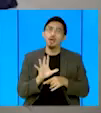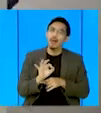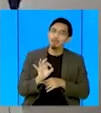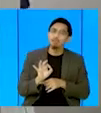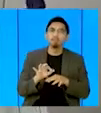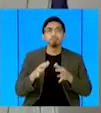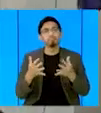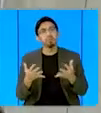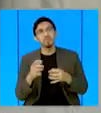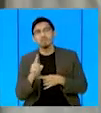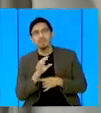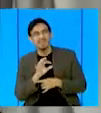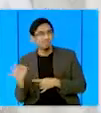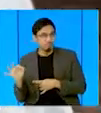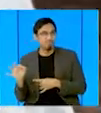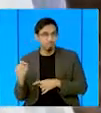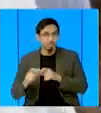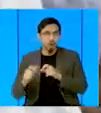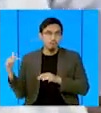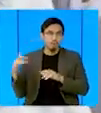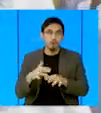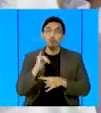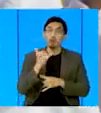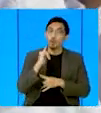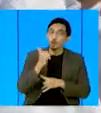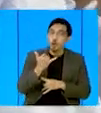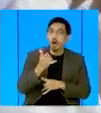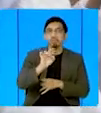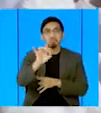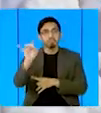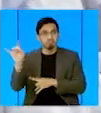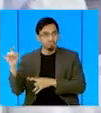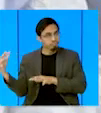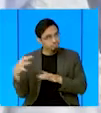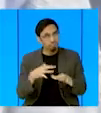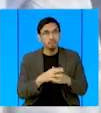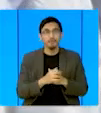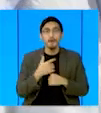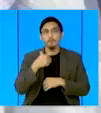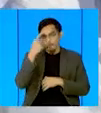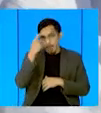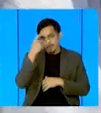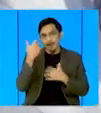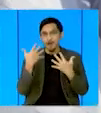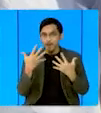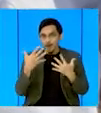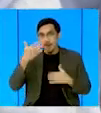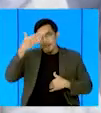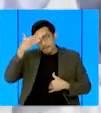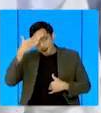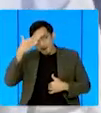wilayah di Jawa Tengah dan Yogyakarta. Kesini ngelakuin belajar bagaimana sih haji? Gimana,